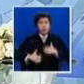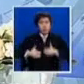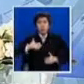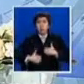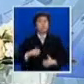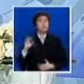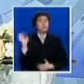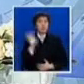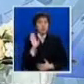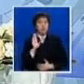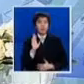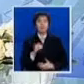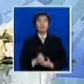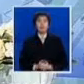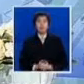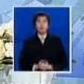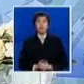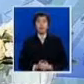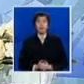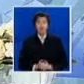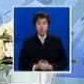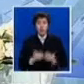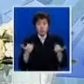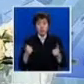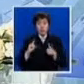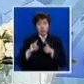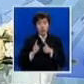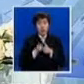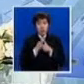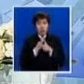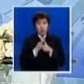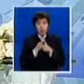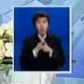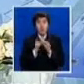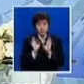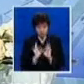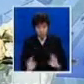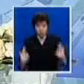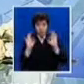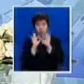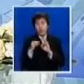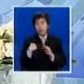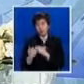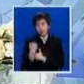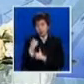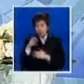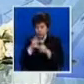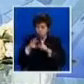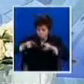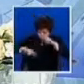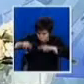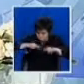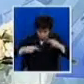โดยไม่สมควรเพราะฉะนั้นประการแรกก็คือว่าเรามีความจำเป็นเข้มงวดนะครับในเรื่องของการที่จะต้องตรวจตรา